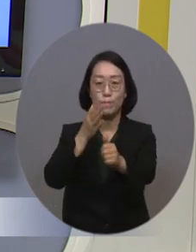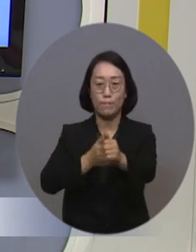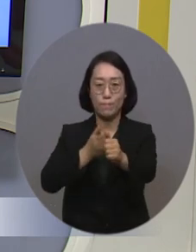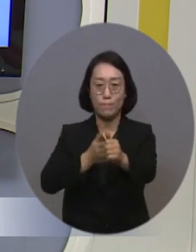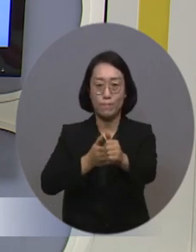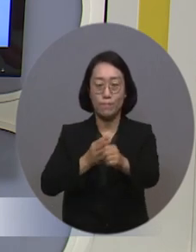있습니다